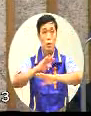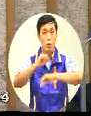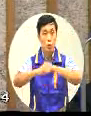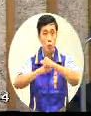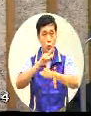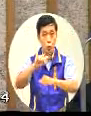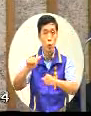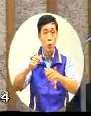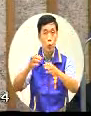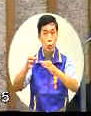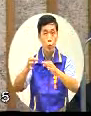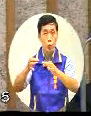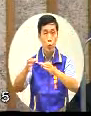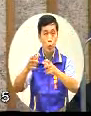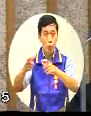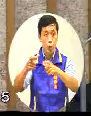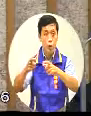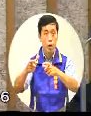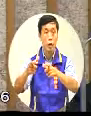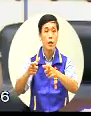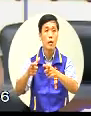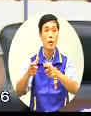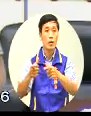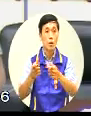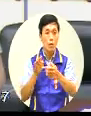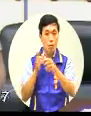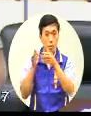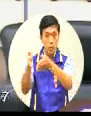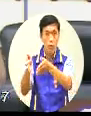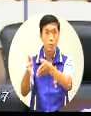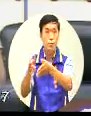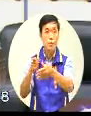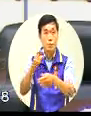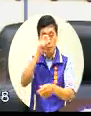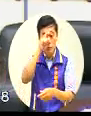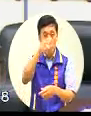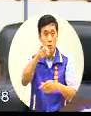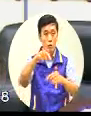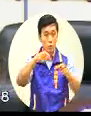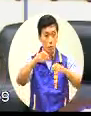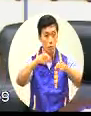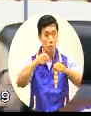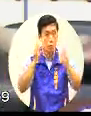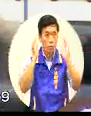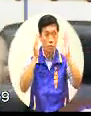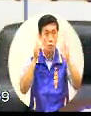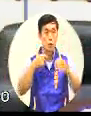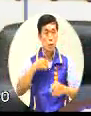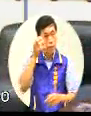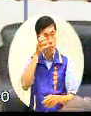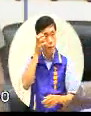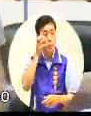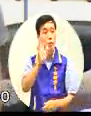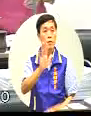朝这个方向转型。 好，需要你们认真的规划了哈，那我们都很期待了哈。好，以上。